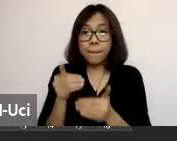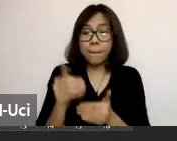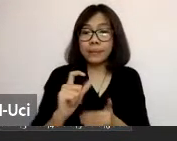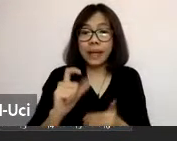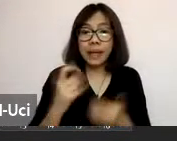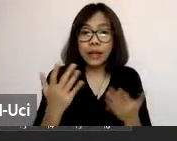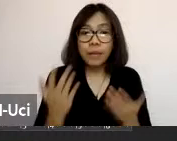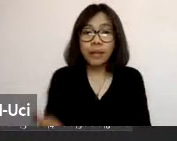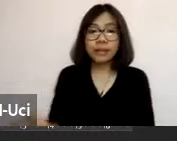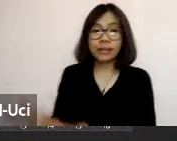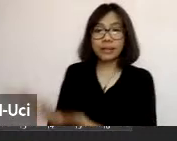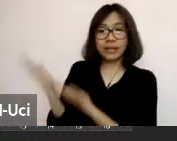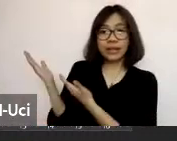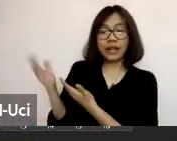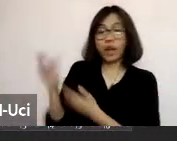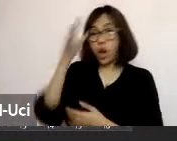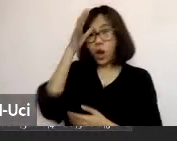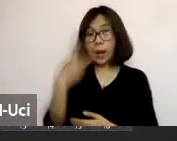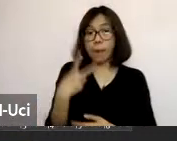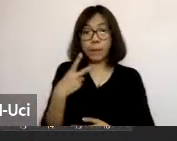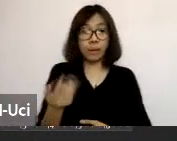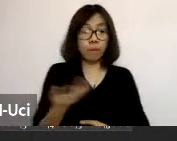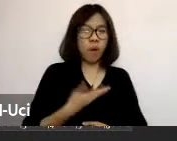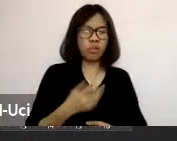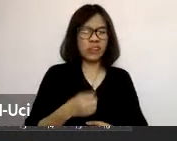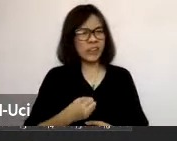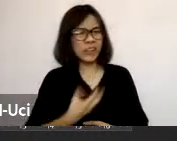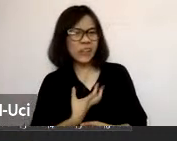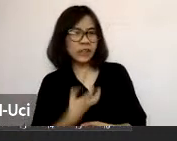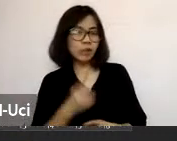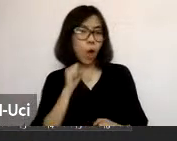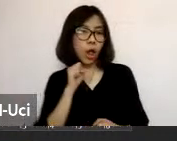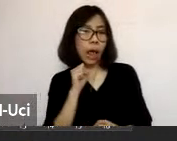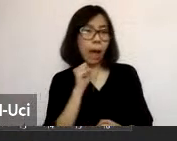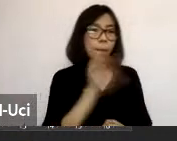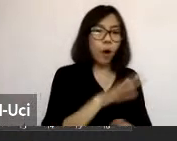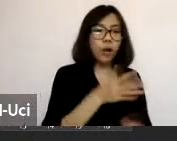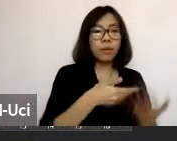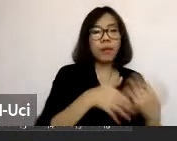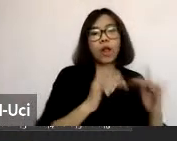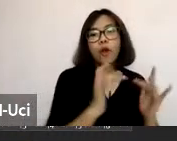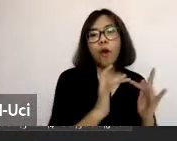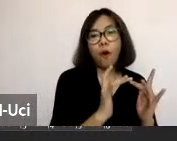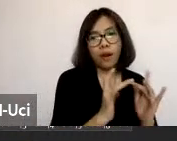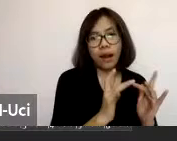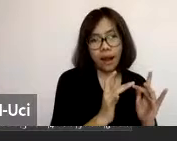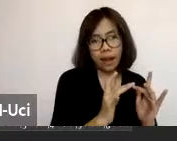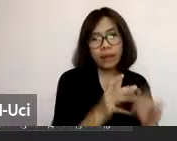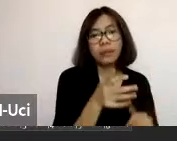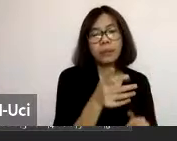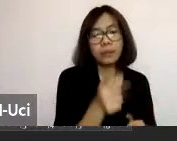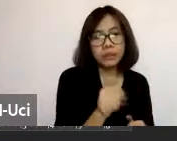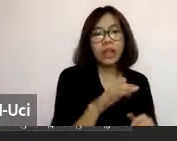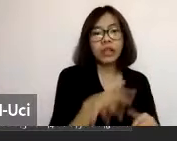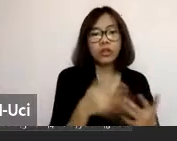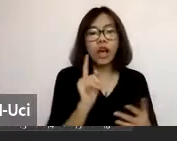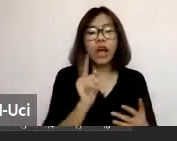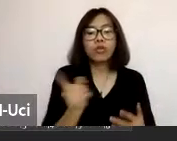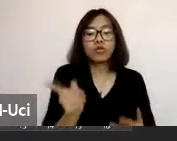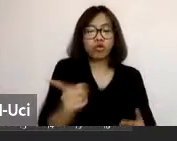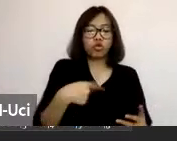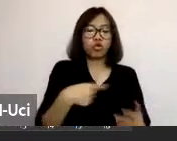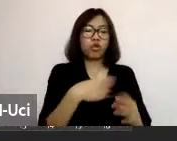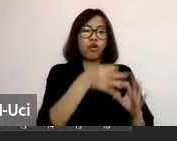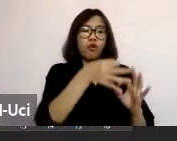pengamanan secara online tentang langsung baru pesulap kemudian Yap Konsumen juga bisa apa harus melengkapi pengisian pong